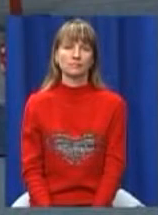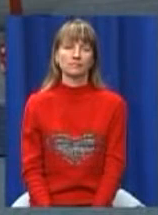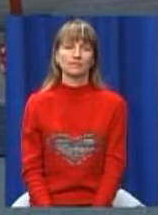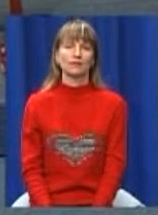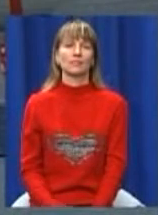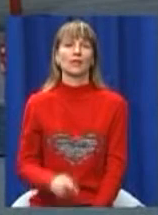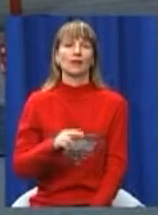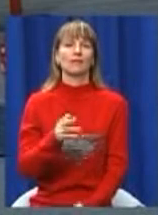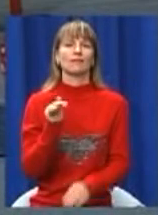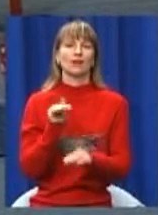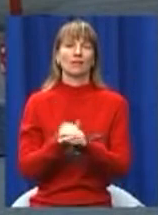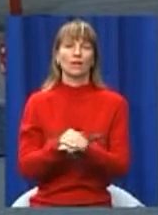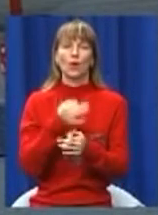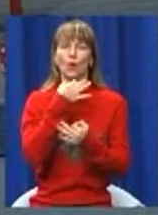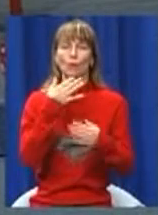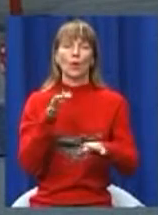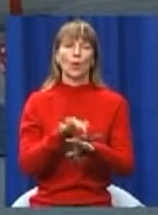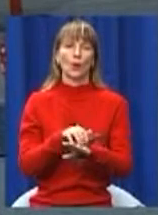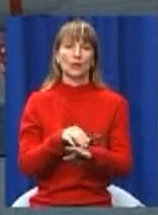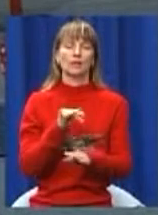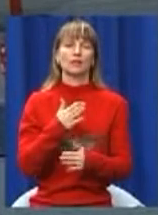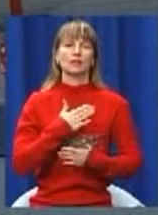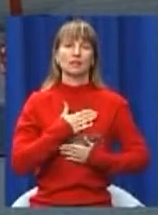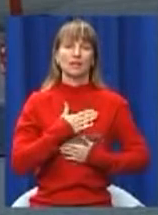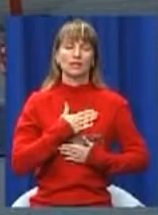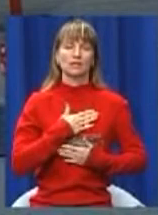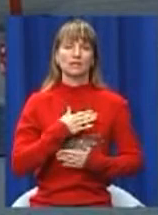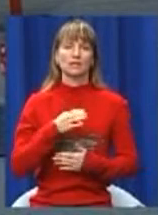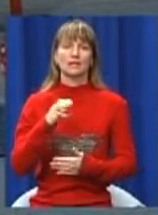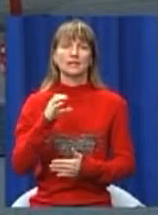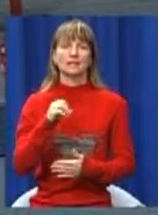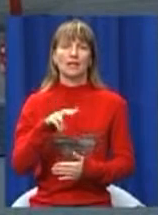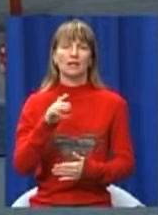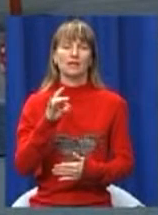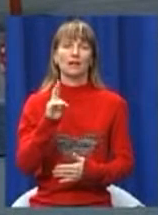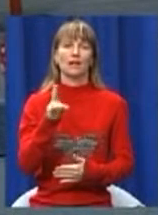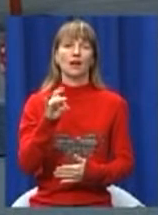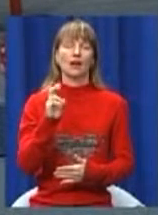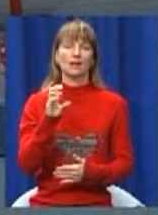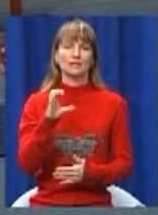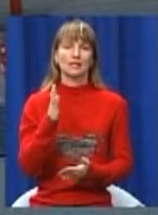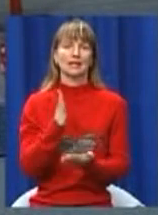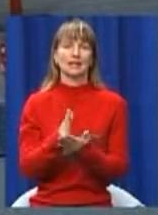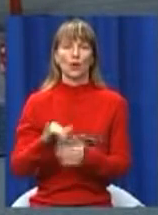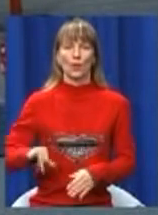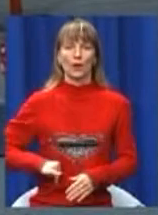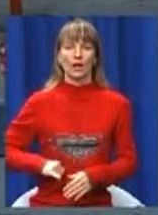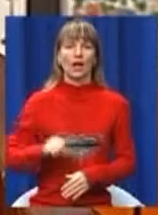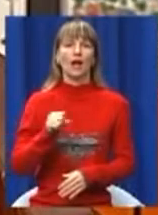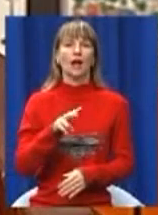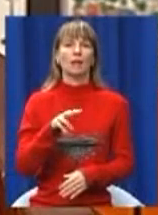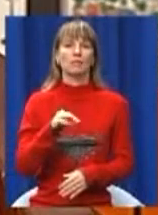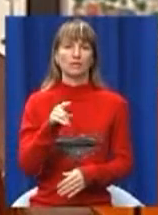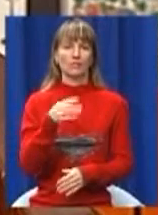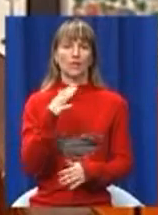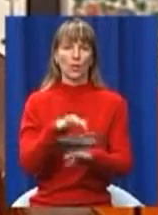Ну, як і виявляється, будь-які коти, і в тому числі наш Селкірк Рекс, він є бешкетником. А до речі, Алінко, а твій